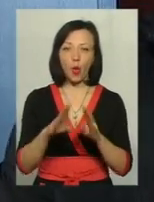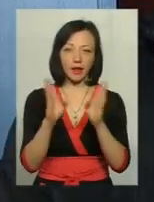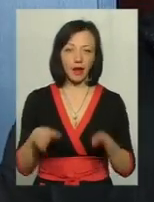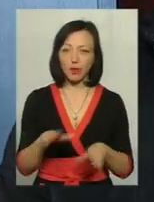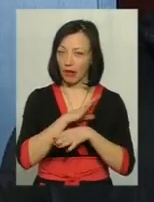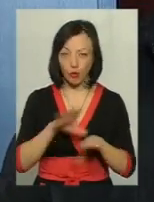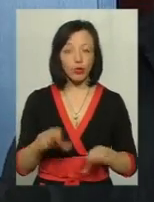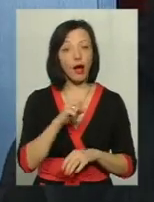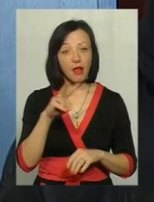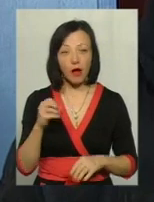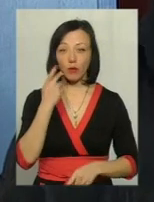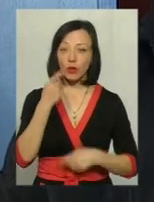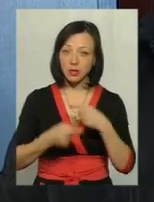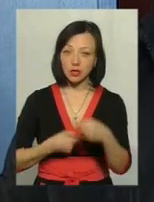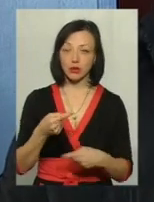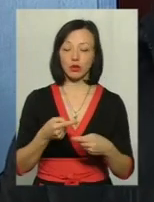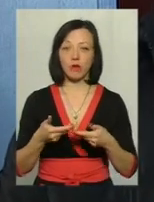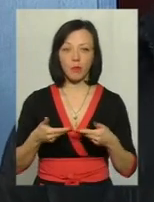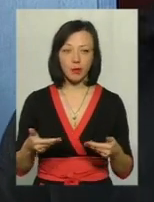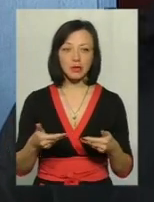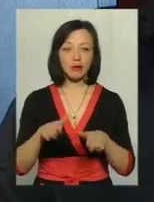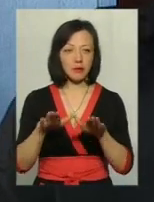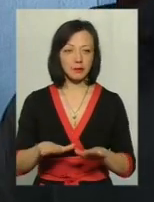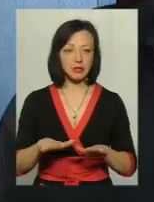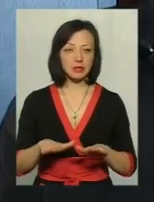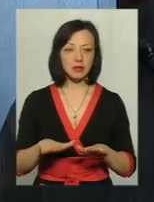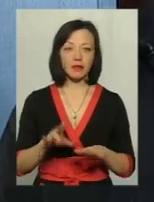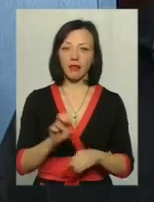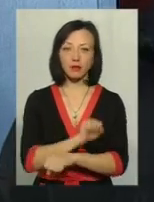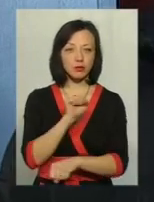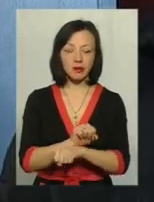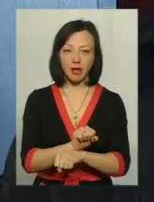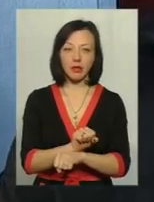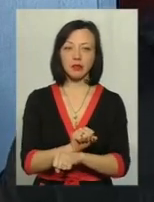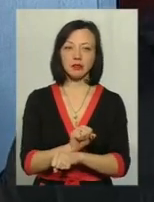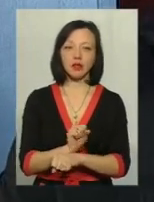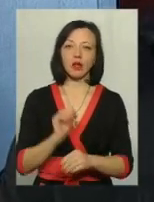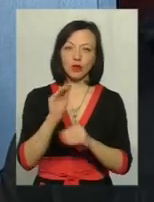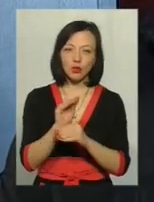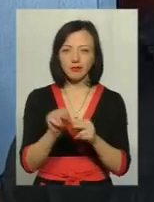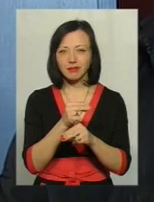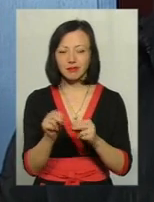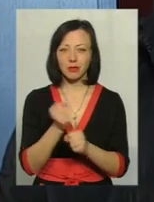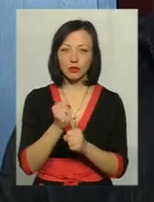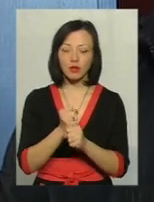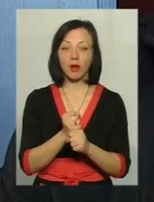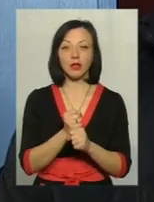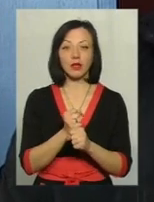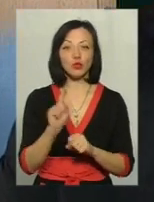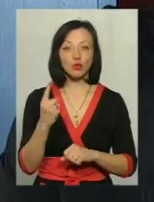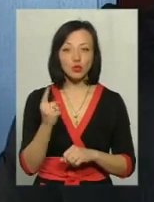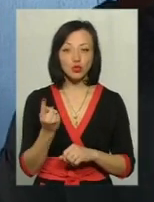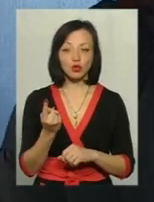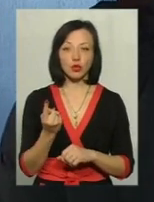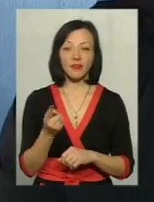не було, але постійно ми на місці не зупинялися, допрацьовували, тому що,